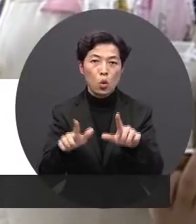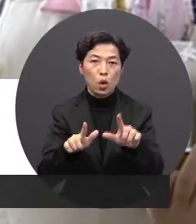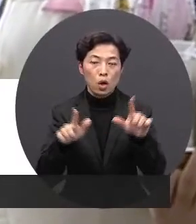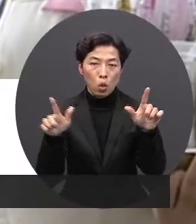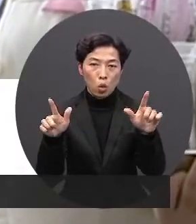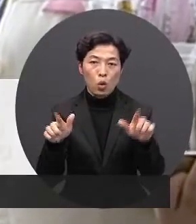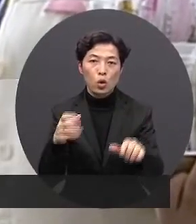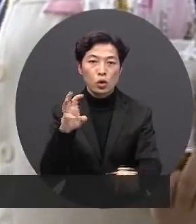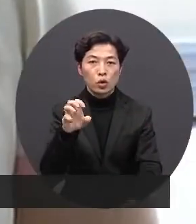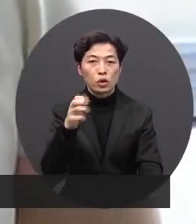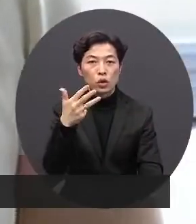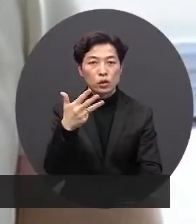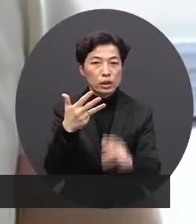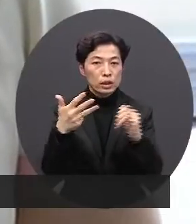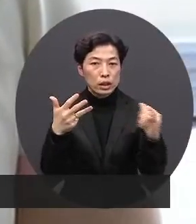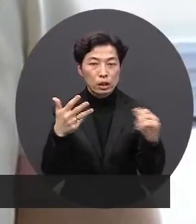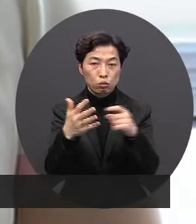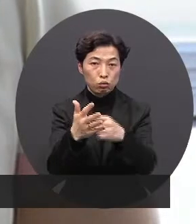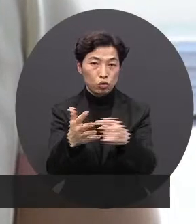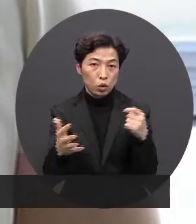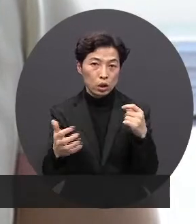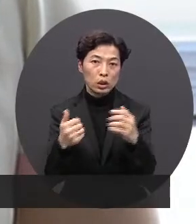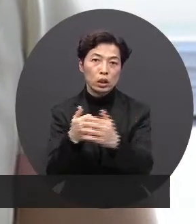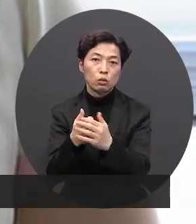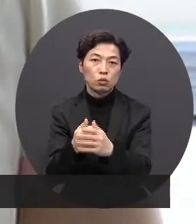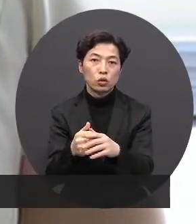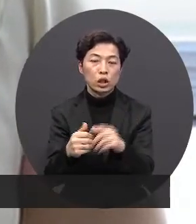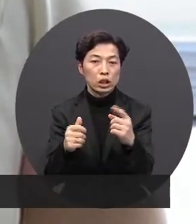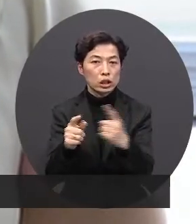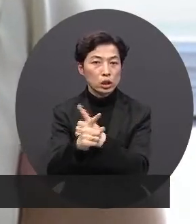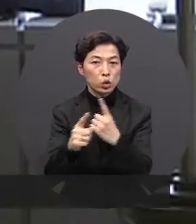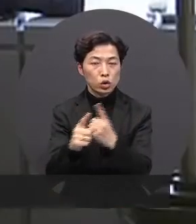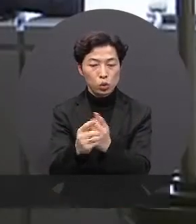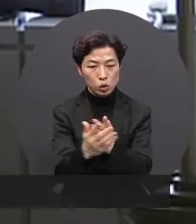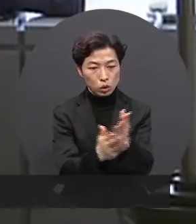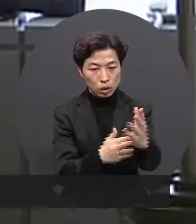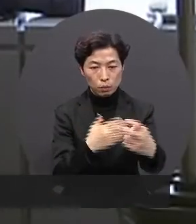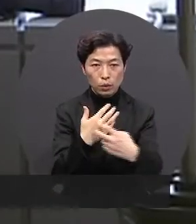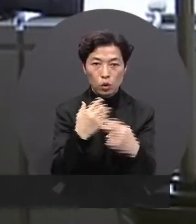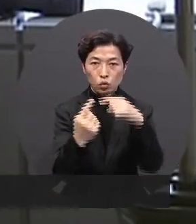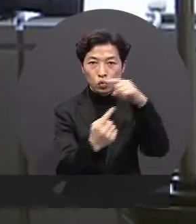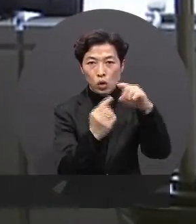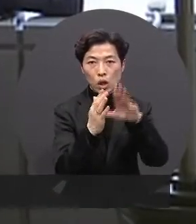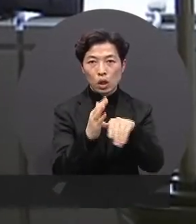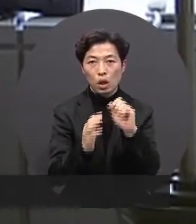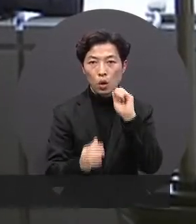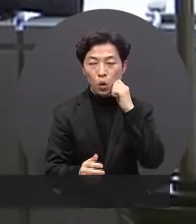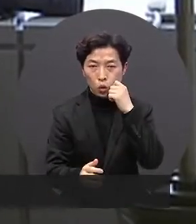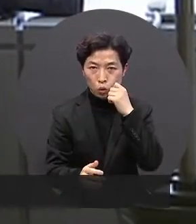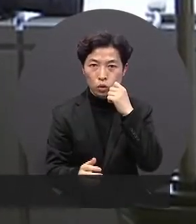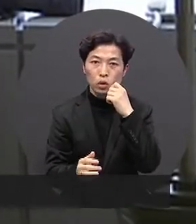현재 88명이 부족해 코로나19 치료 전담병원 운영에 어려움을